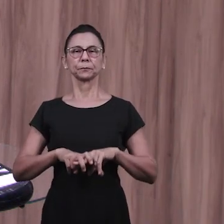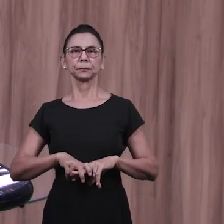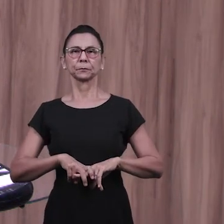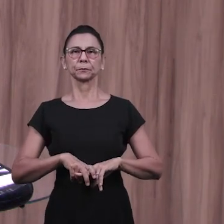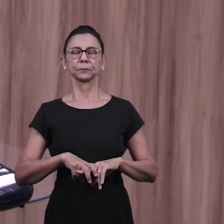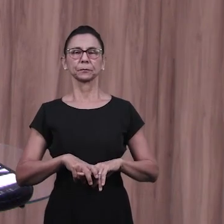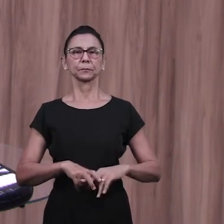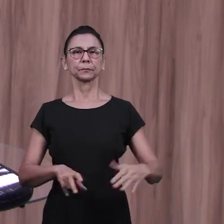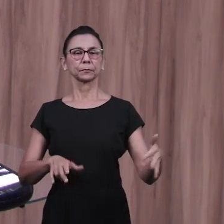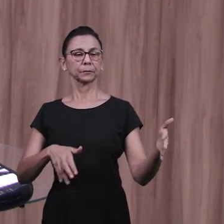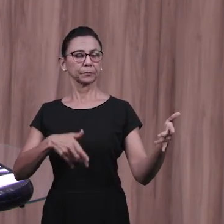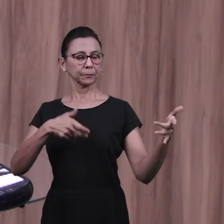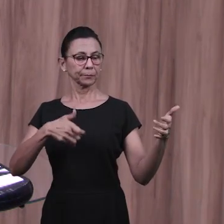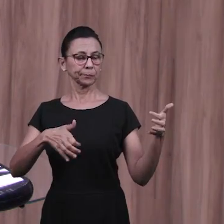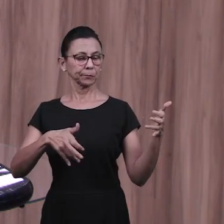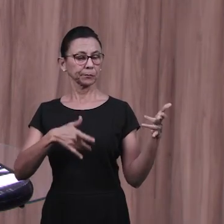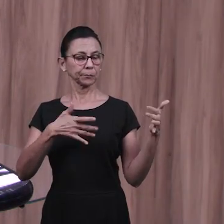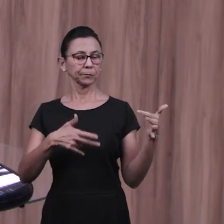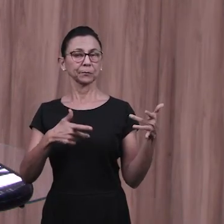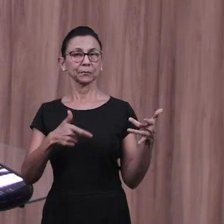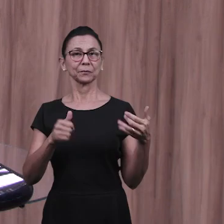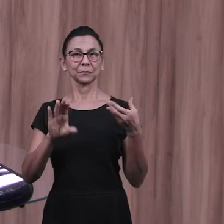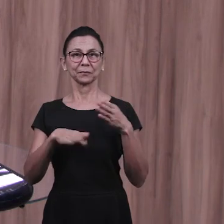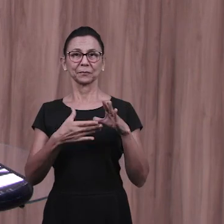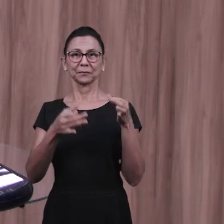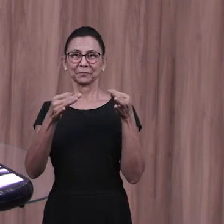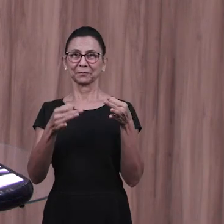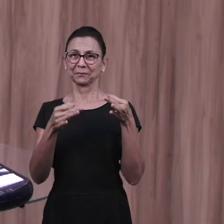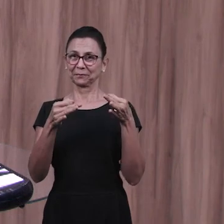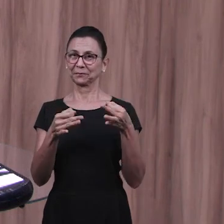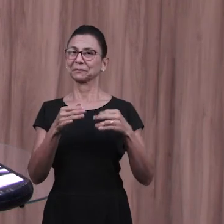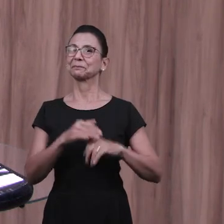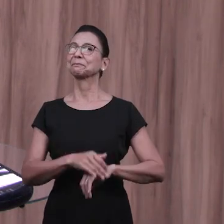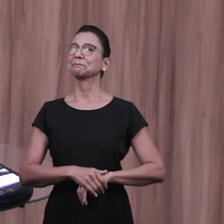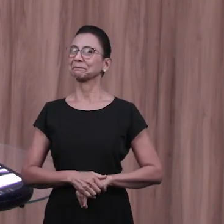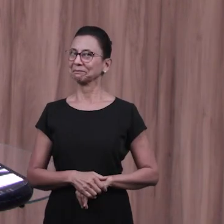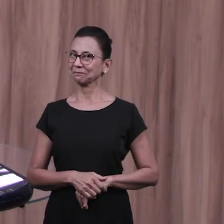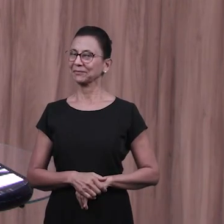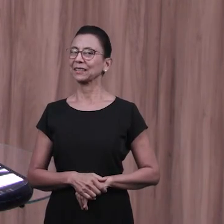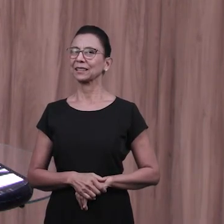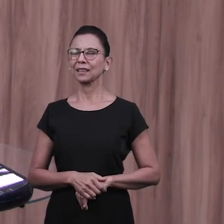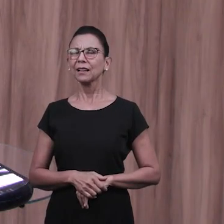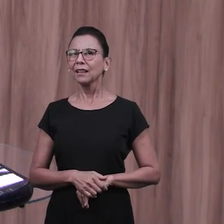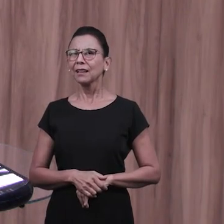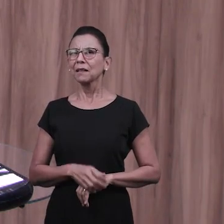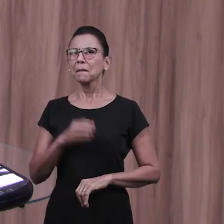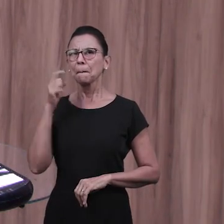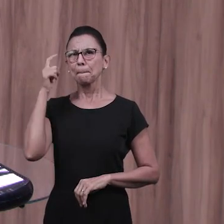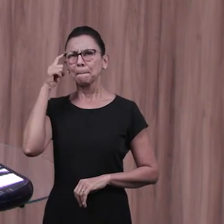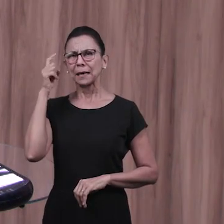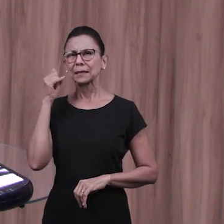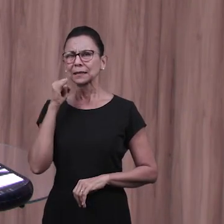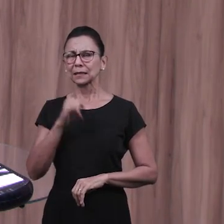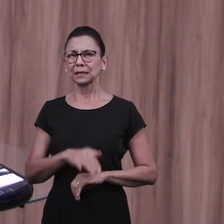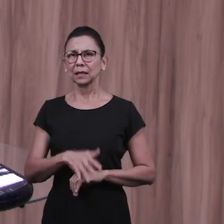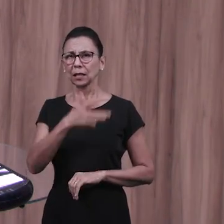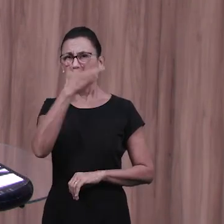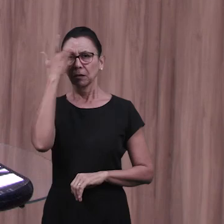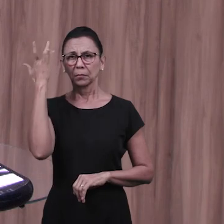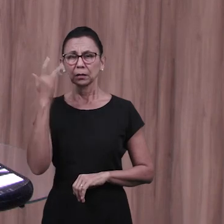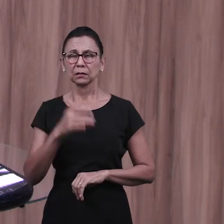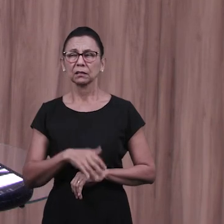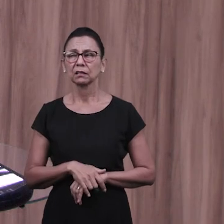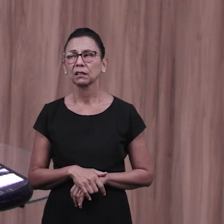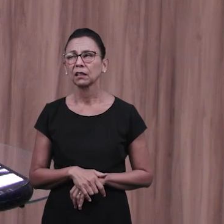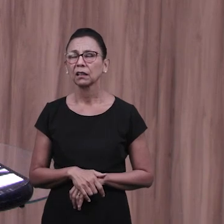droitement sur le banc, jouer, chanter correctement. Vous pensez si quelqu'un chante et joue comme ça,